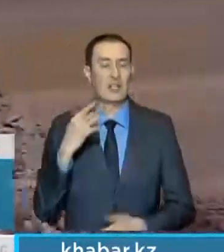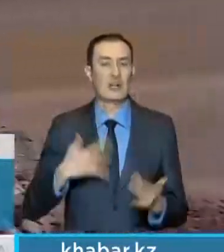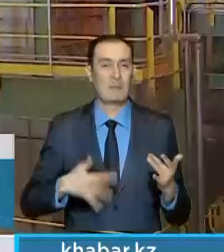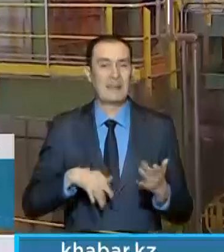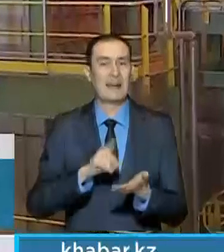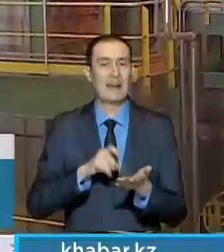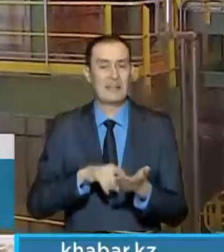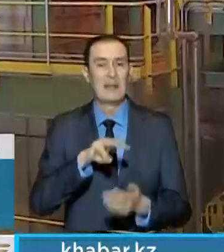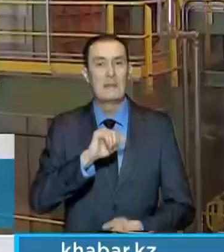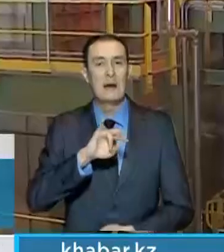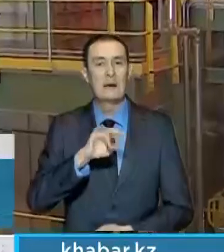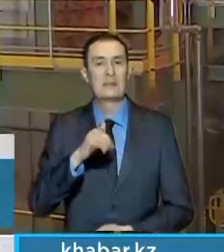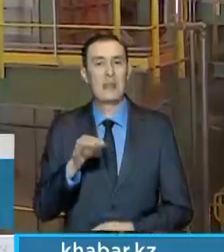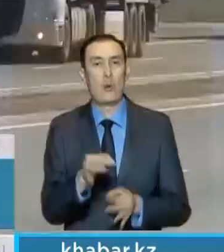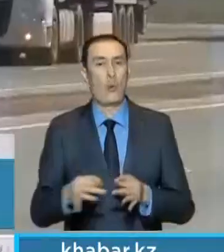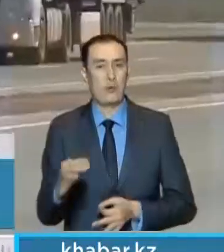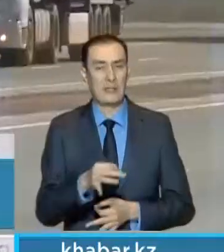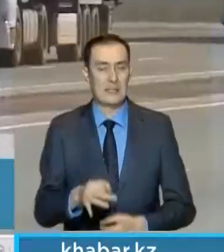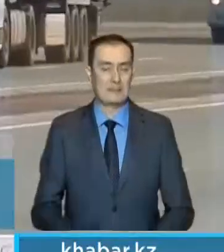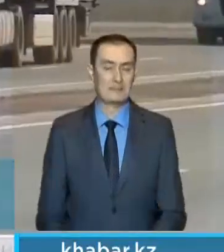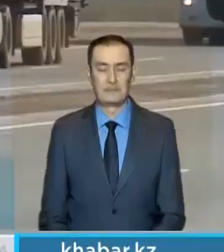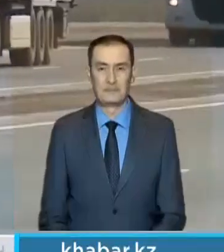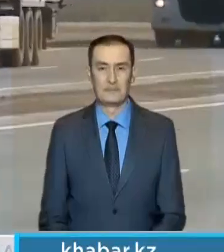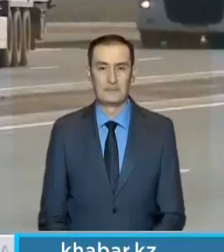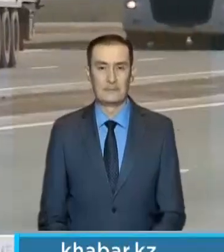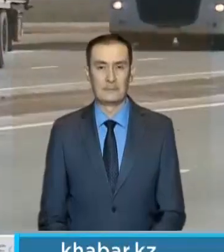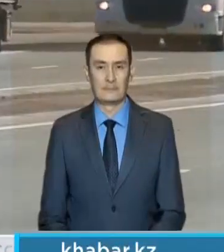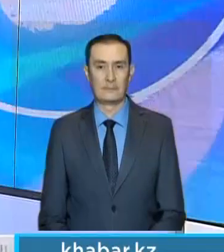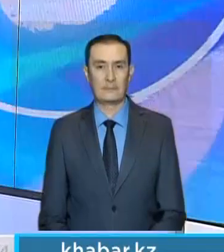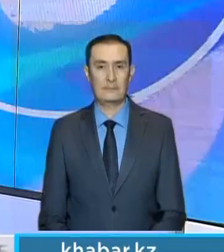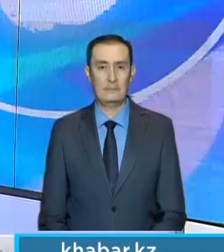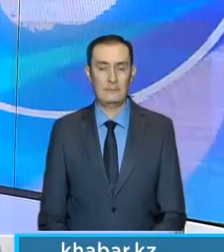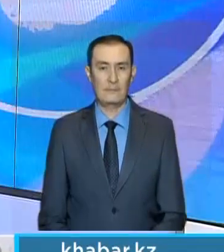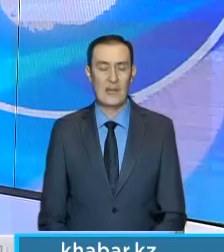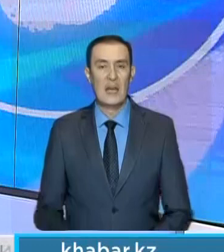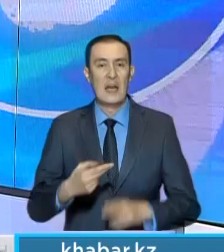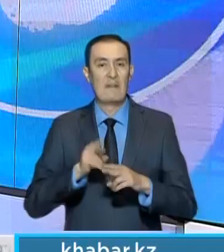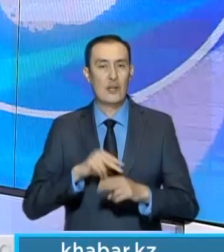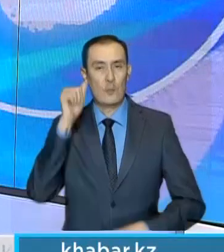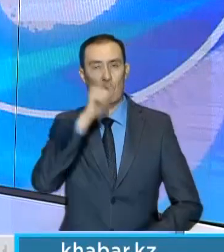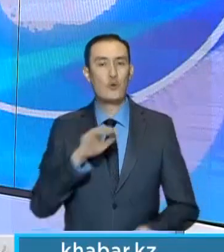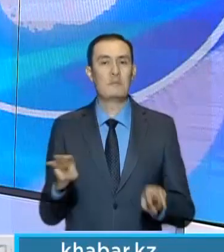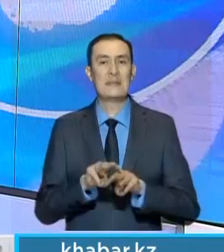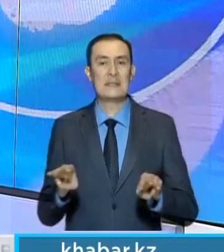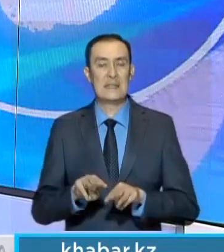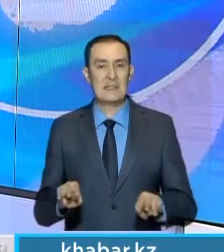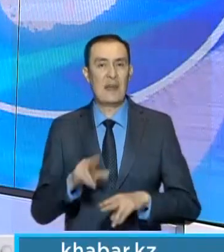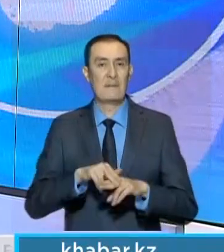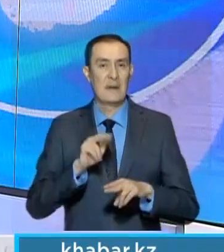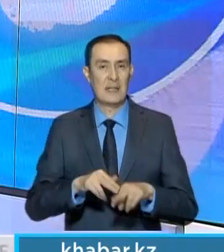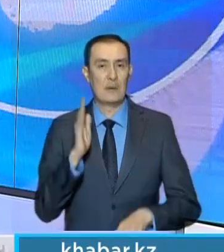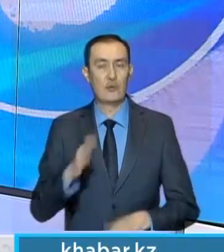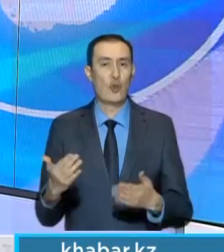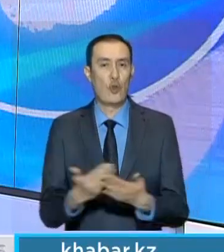Карагандинская и Мангистауской области Ратмир Ау Бакир Хабар в этом году в Министерстве внутренних дел